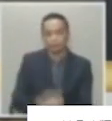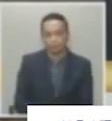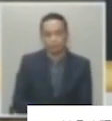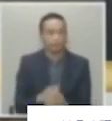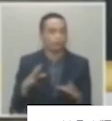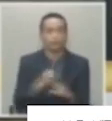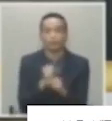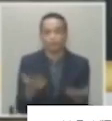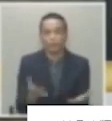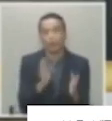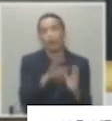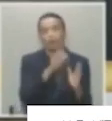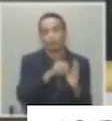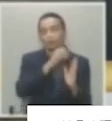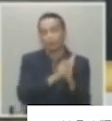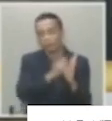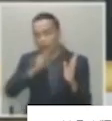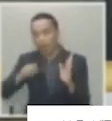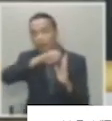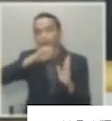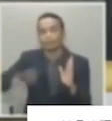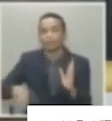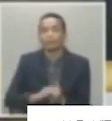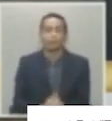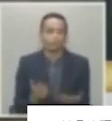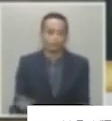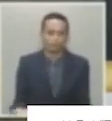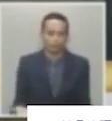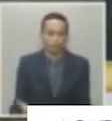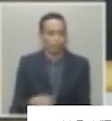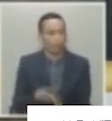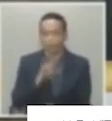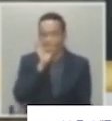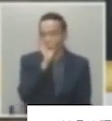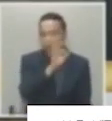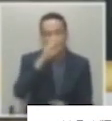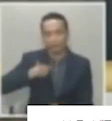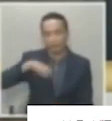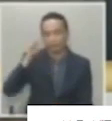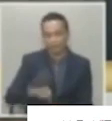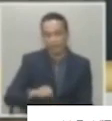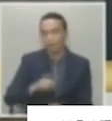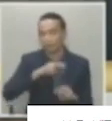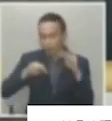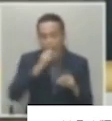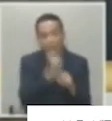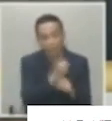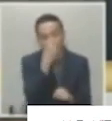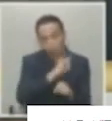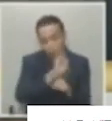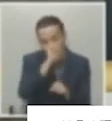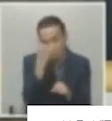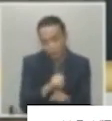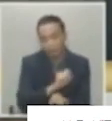งฮะบอกว่าต้องถอนออกผมว่าถ้าถอนออกขึ้นมาเนี่ยคงมีการฟ้องศาลปกครองว่าคุณทำอะไรกันที่ผ